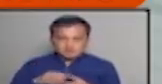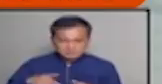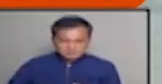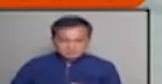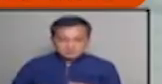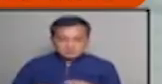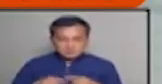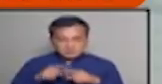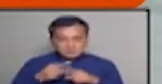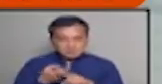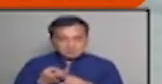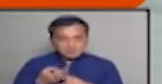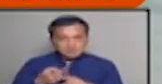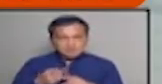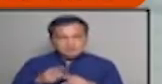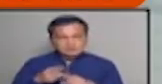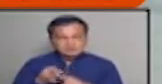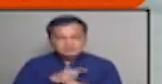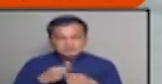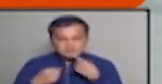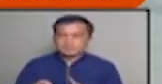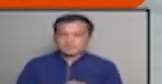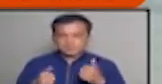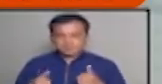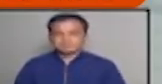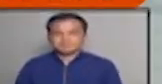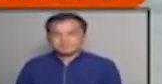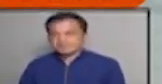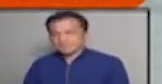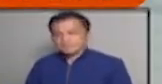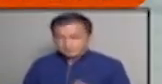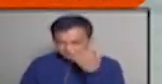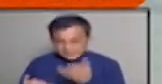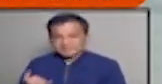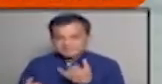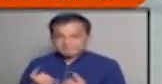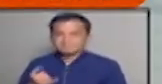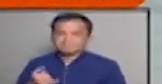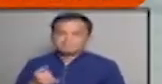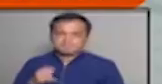based na doon sa testimony ng ating biktima. Last na lamang pala talaga, sir.